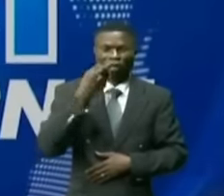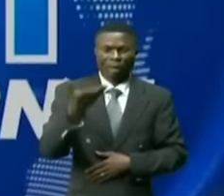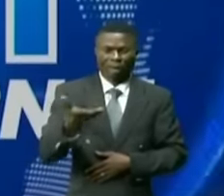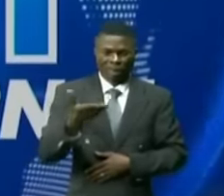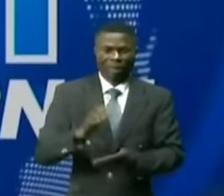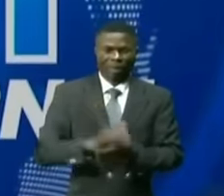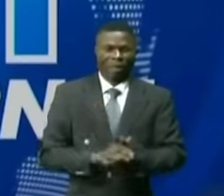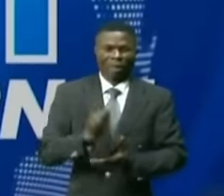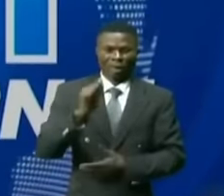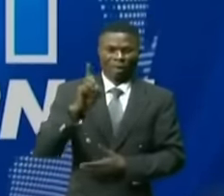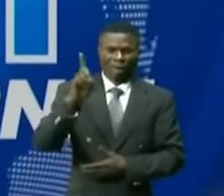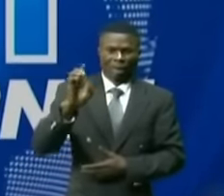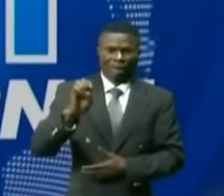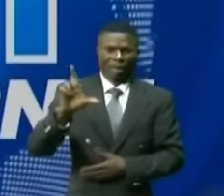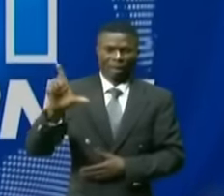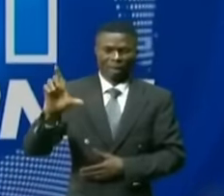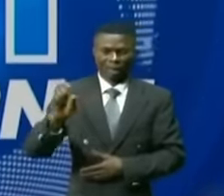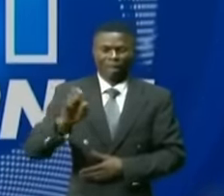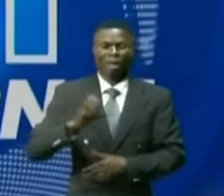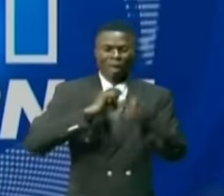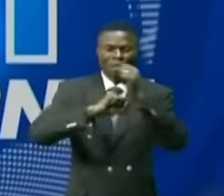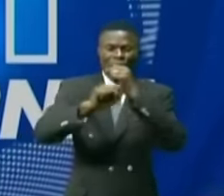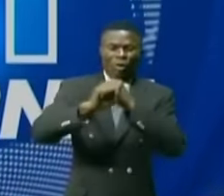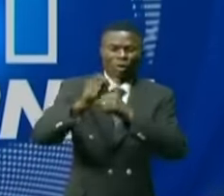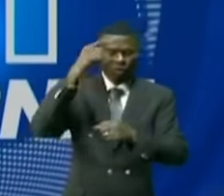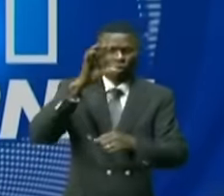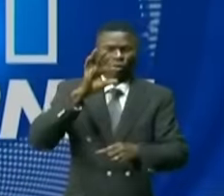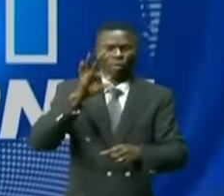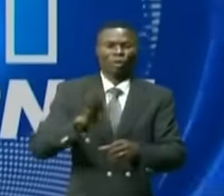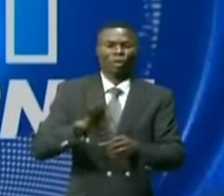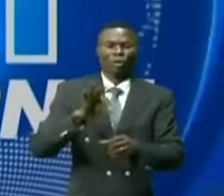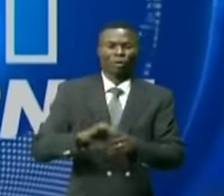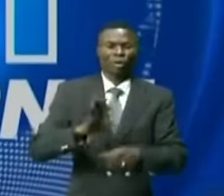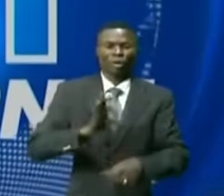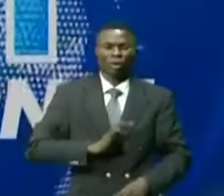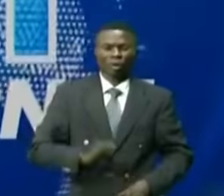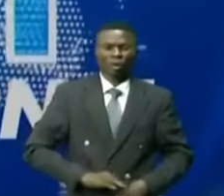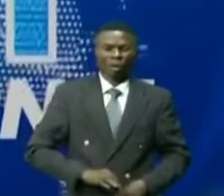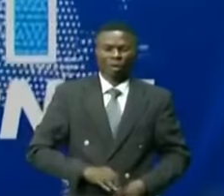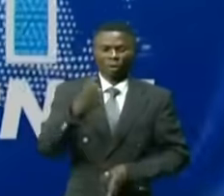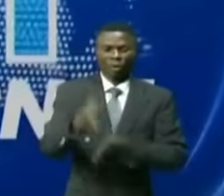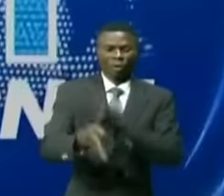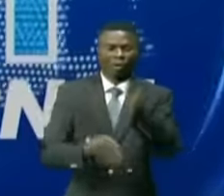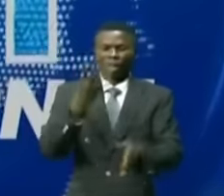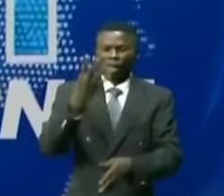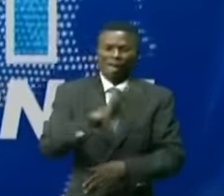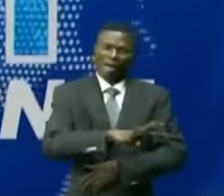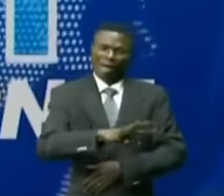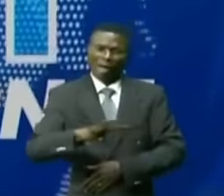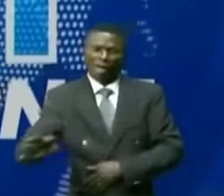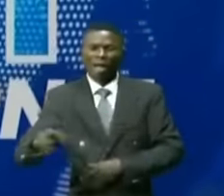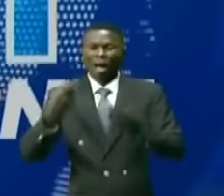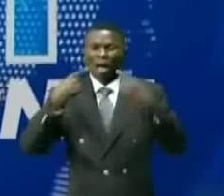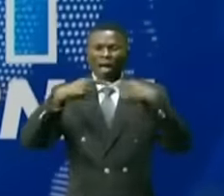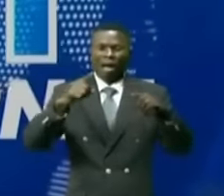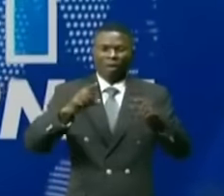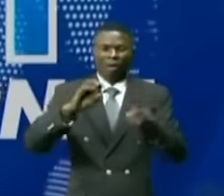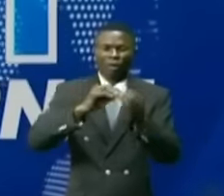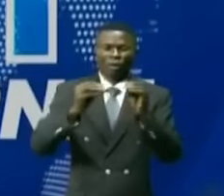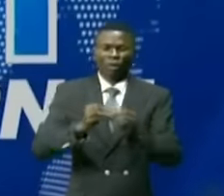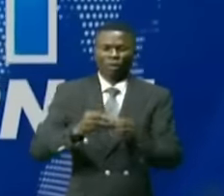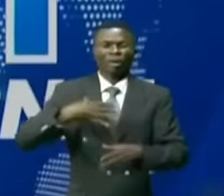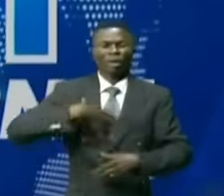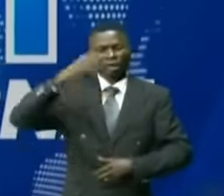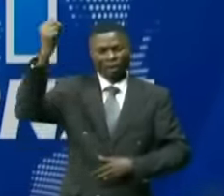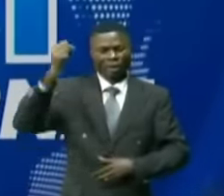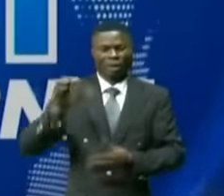Adel Kainda bat campagne pour Félix Tshisekedi à Sandoa. 4 heures de marche au cours de laquelle elle a rappelé le numéro du